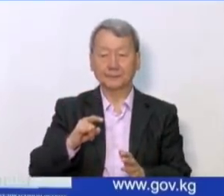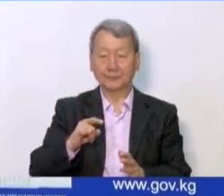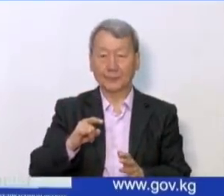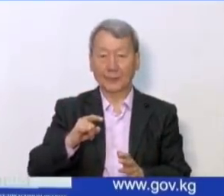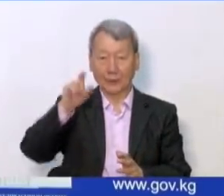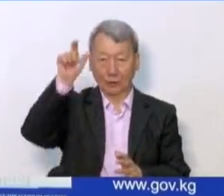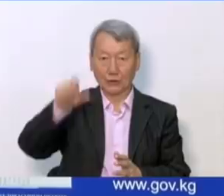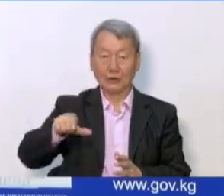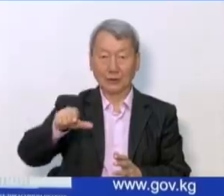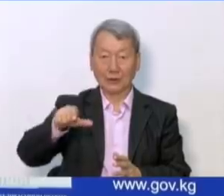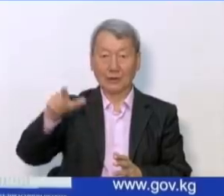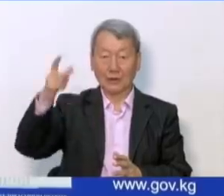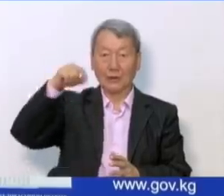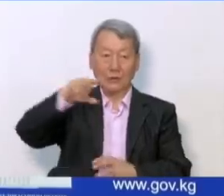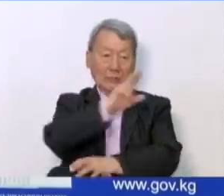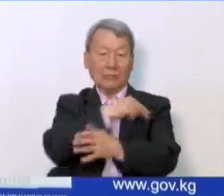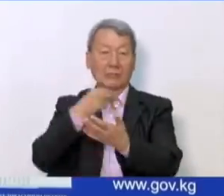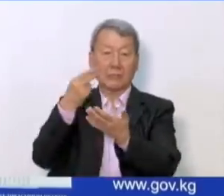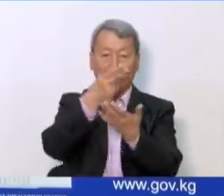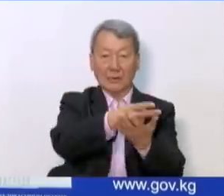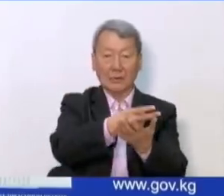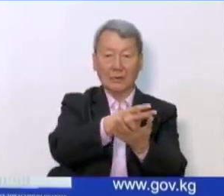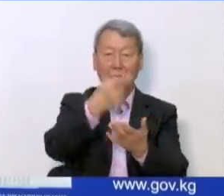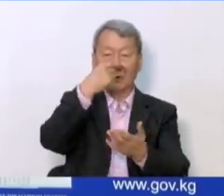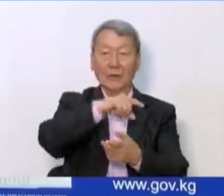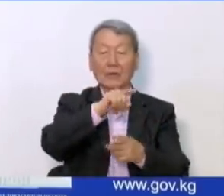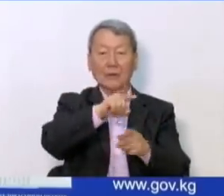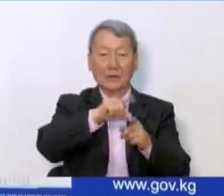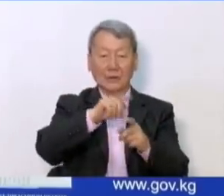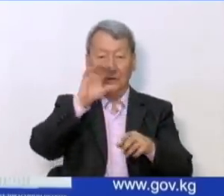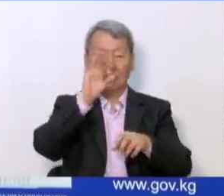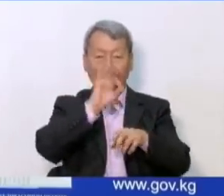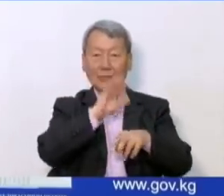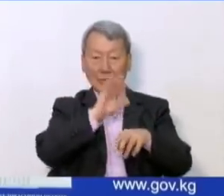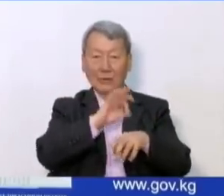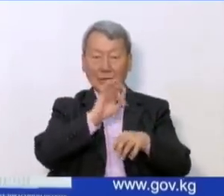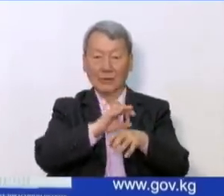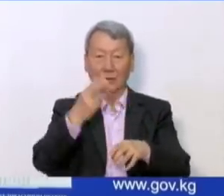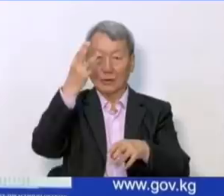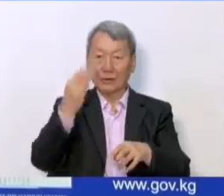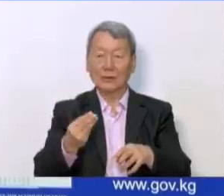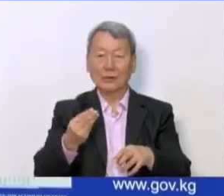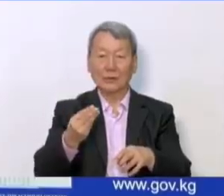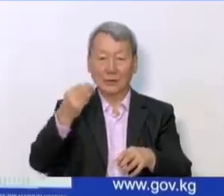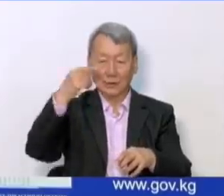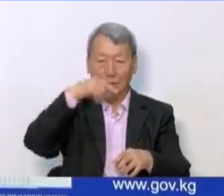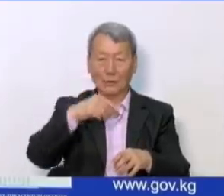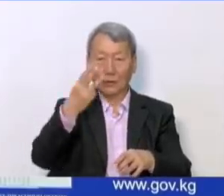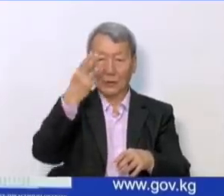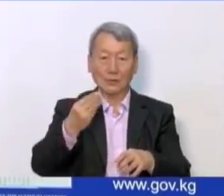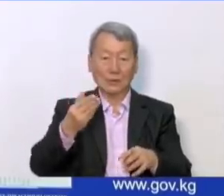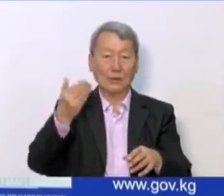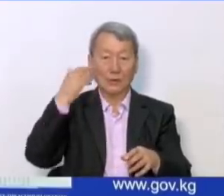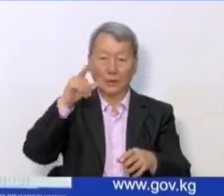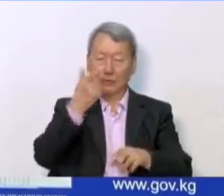бейтап келген, ошол өтө курч мүнөздө кармаган экен бул оору. Үч күндүн ичинде, үч күн мурда ошол